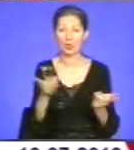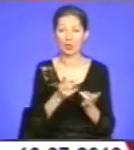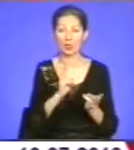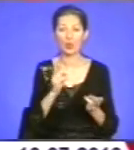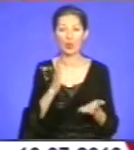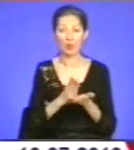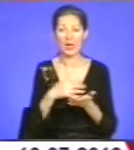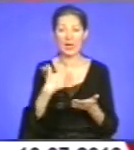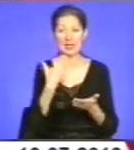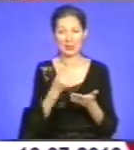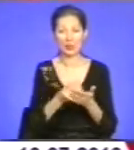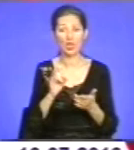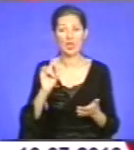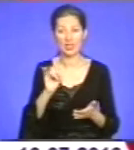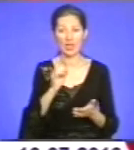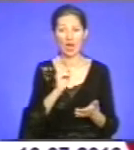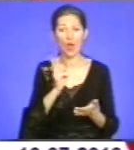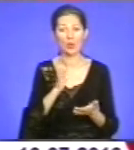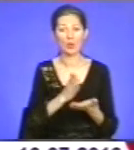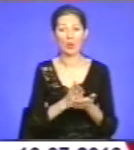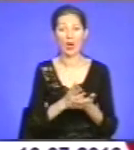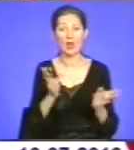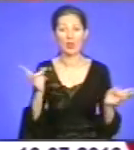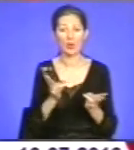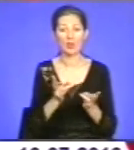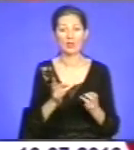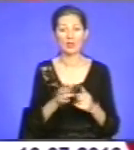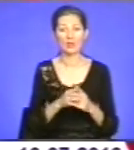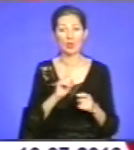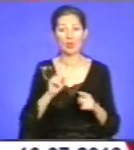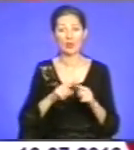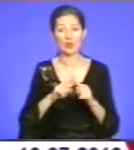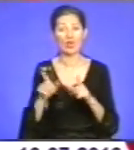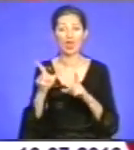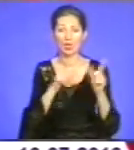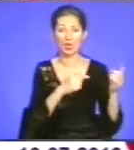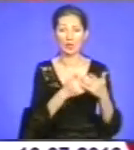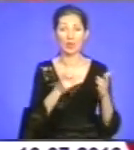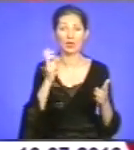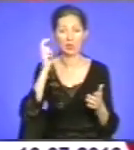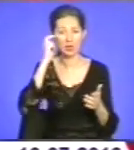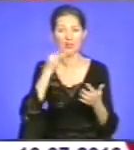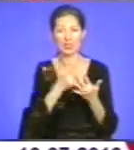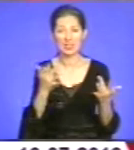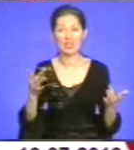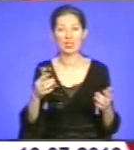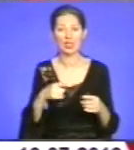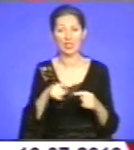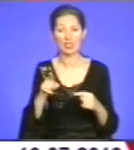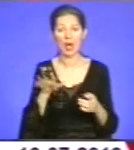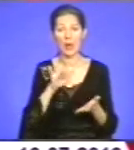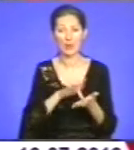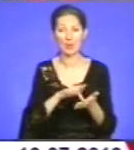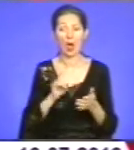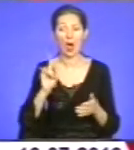літаки. Хтось має необхідність такого повітряного таксі, щоб швидше добратися чи до столиці, чи до будь-якого іншого міста. Аеропорт